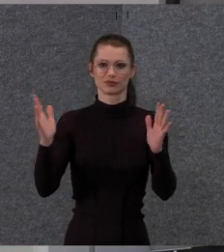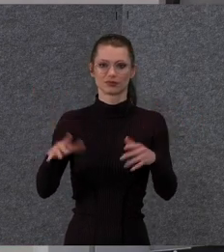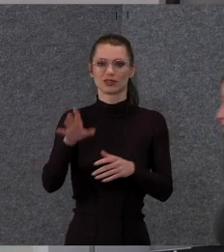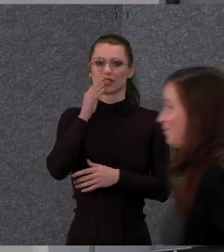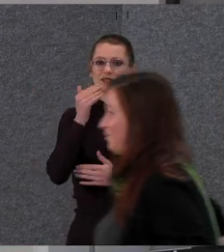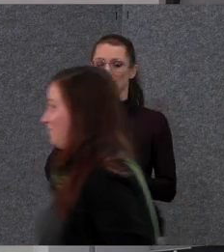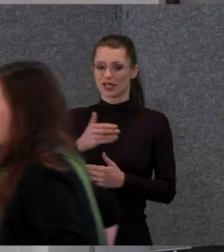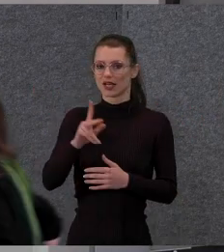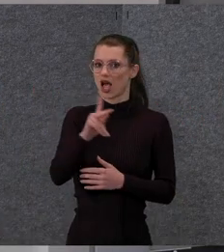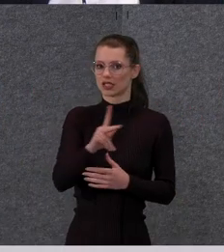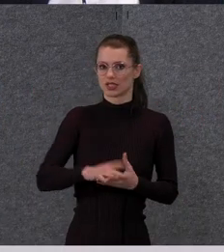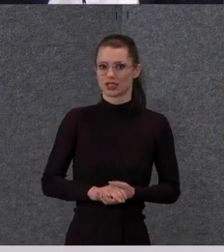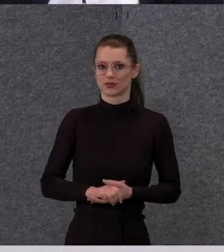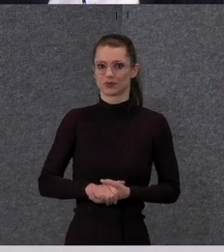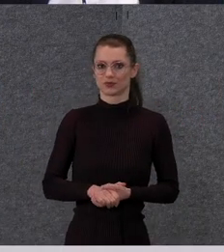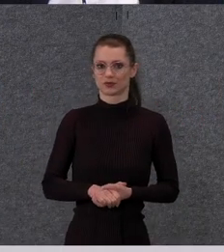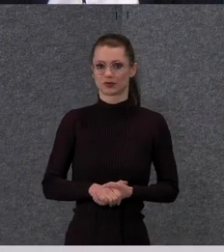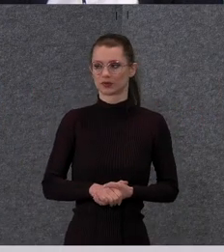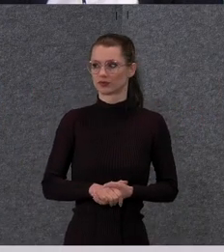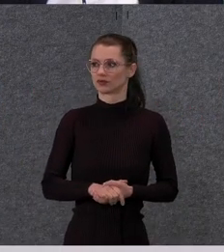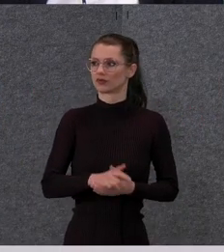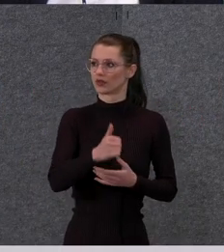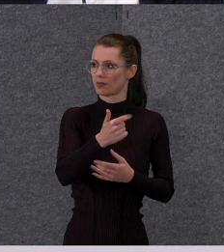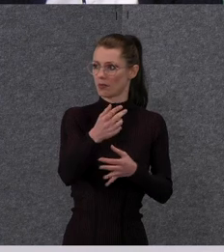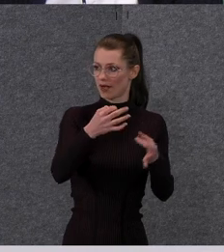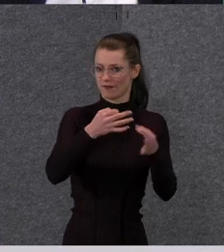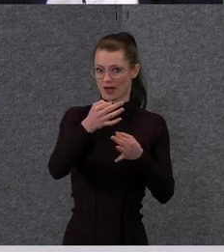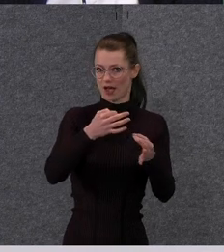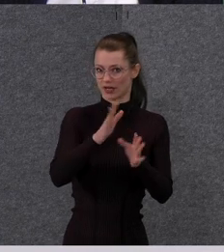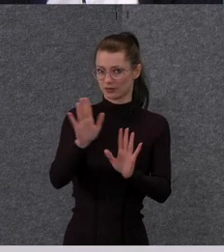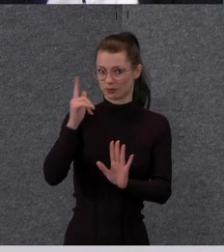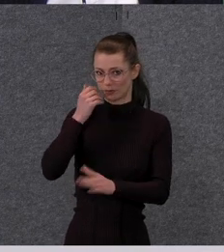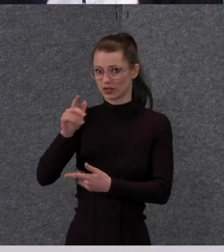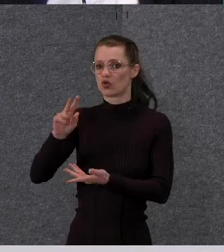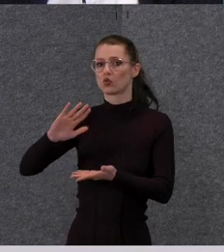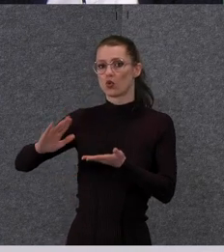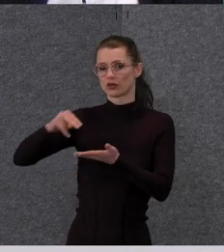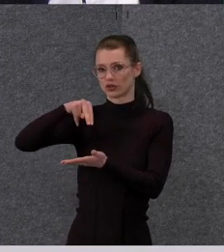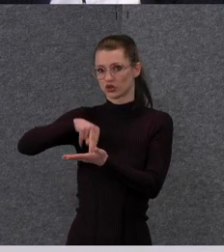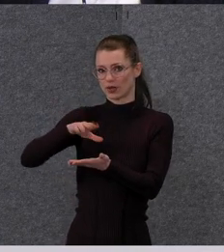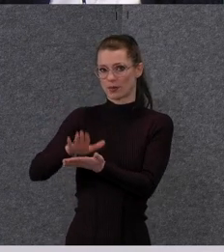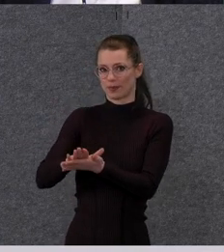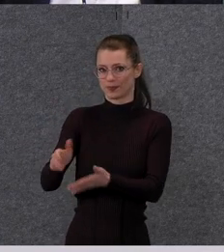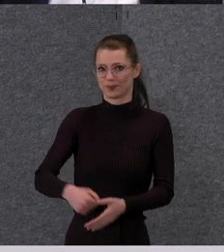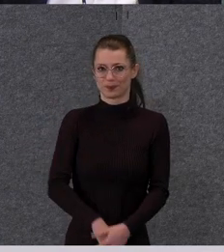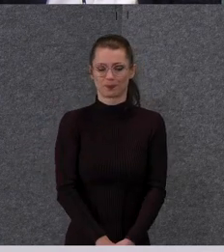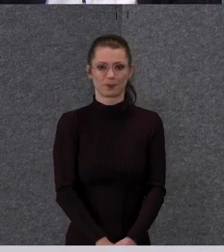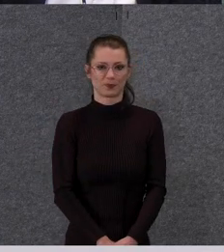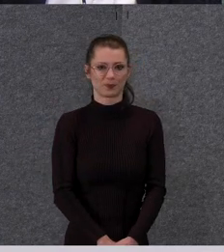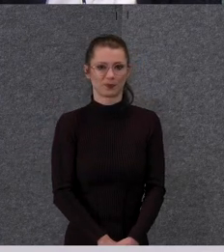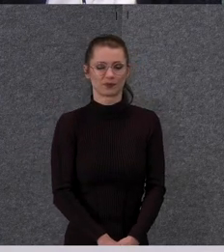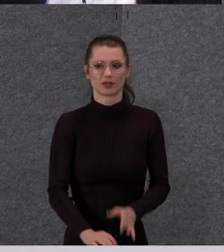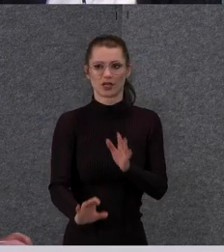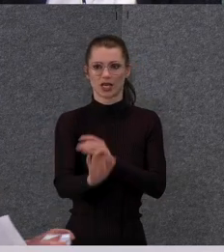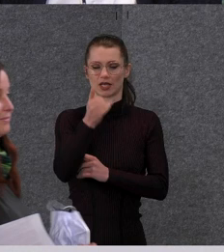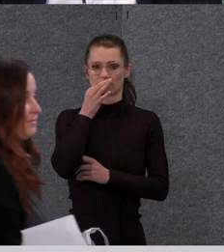Vielen Dank, Katrin. An dich liegen Fragen vor, die ich dir gerne stellen würde. Deshalb bleib ruhig einen Moment bei uns hier vorne. Die